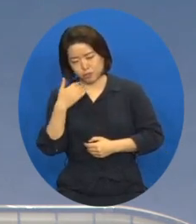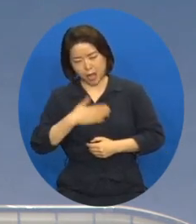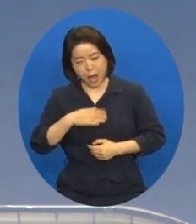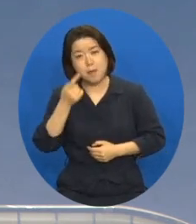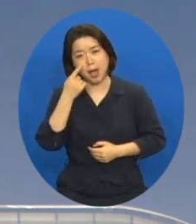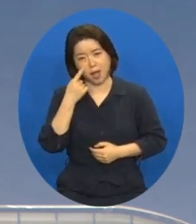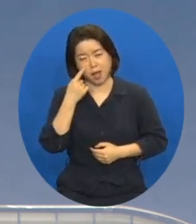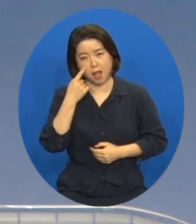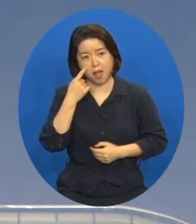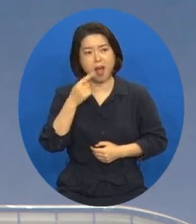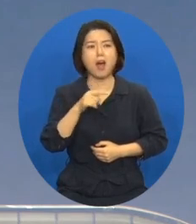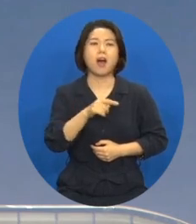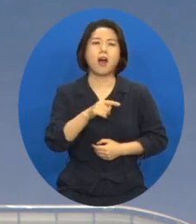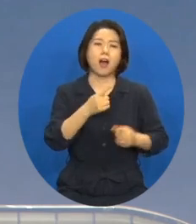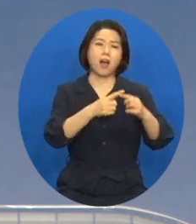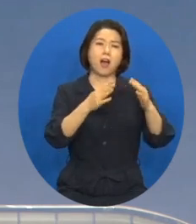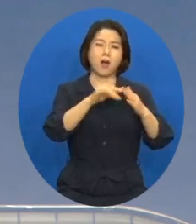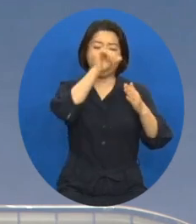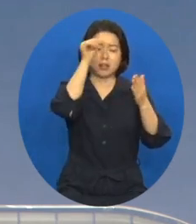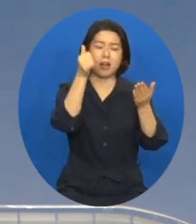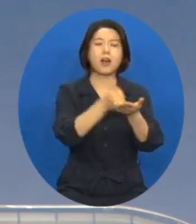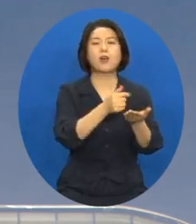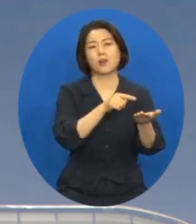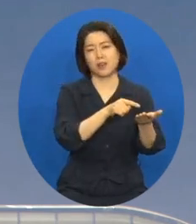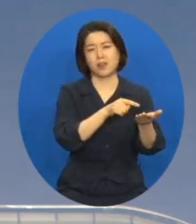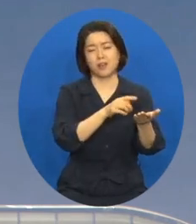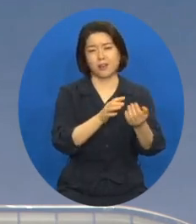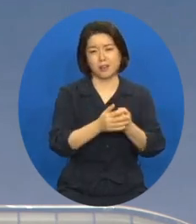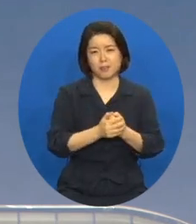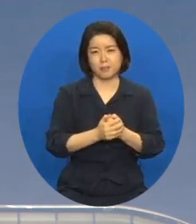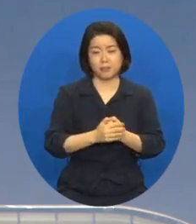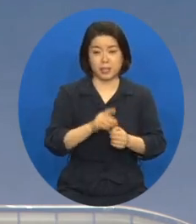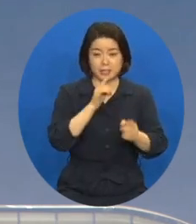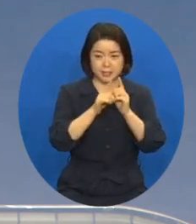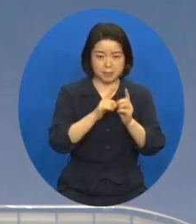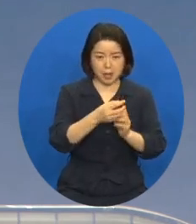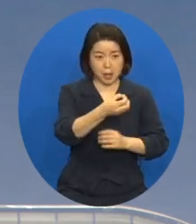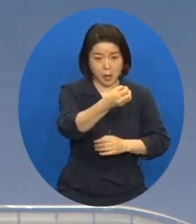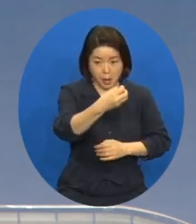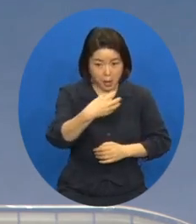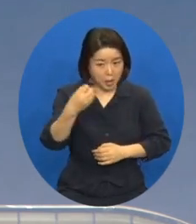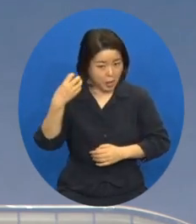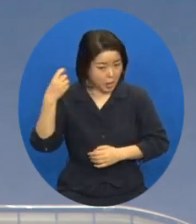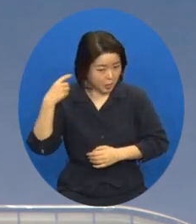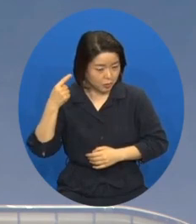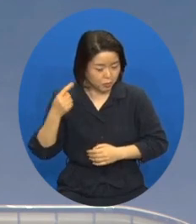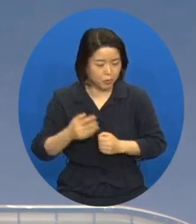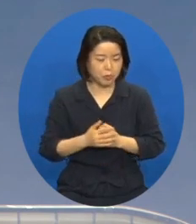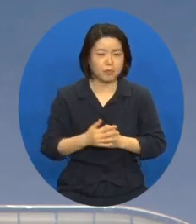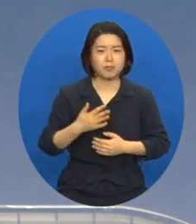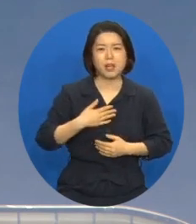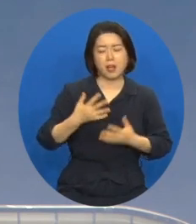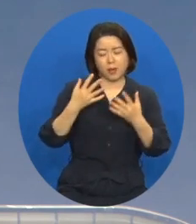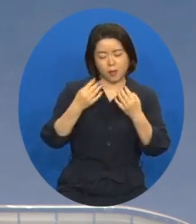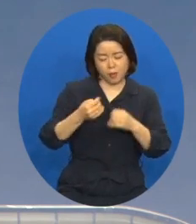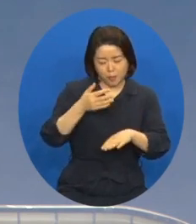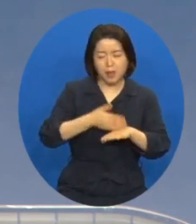알아봤더니 장로님이시라는 거예요. 그 이야기를 전해 듣고 제가 얼마나 고맙기도